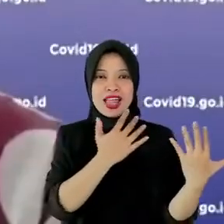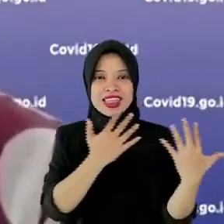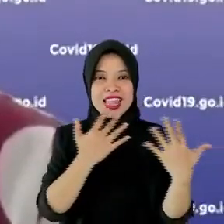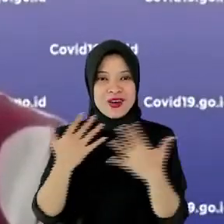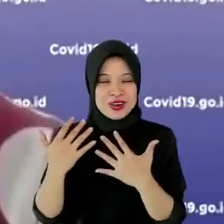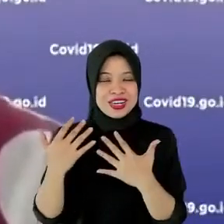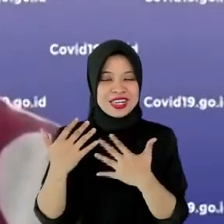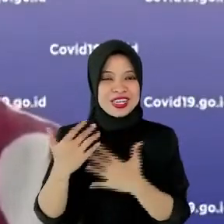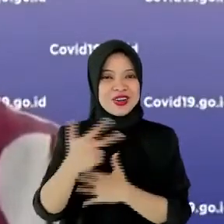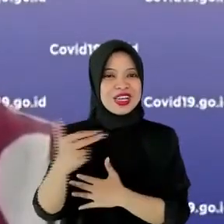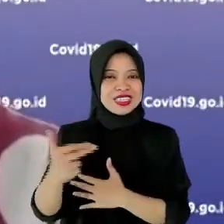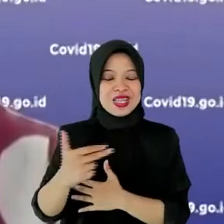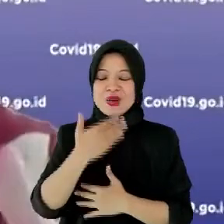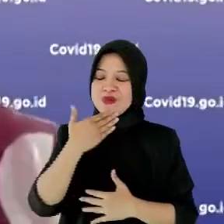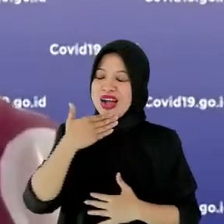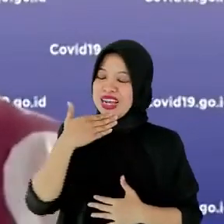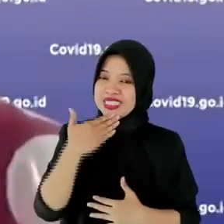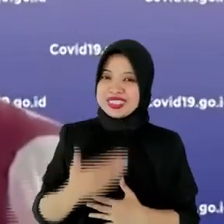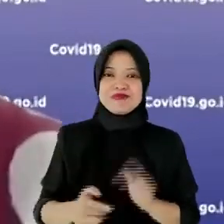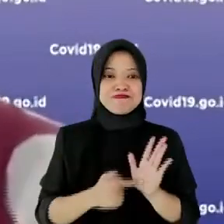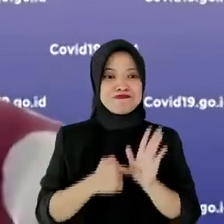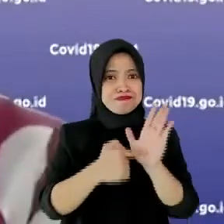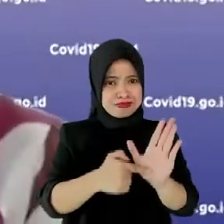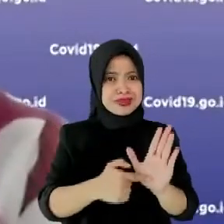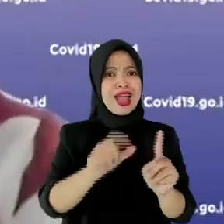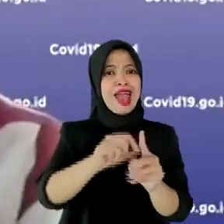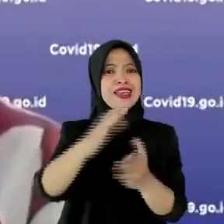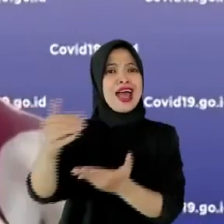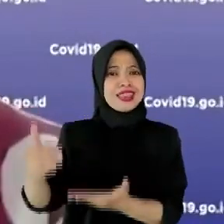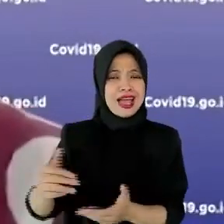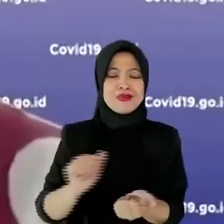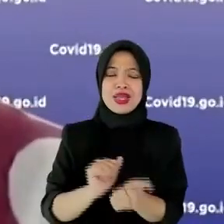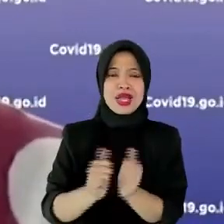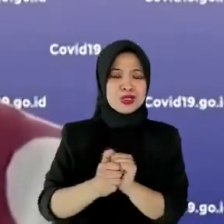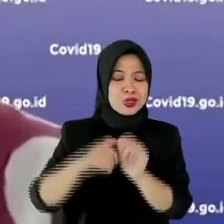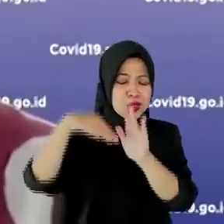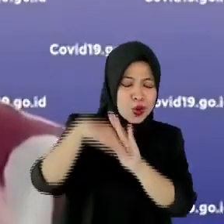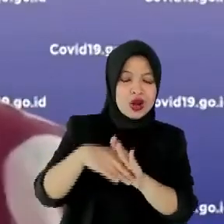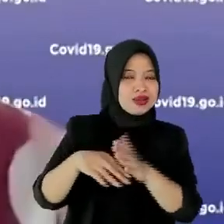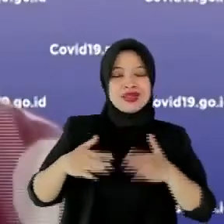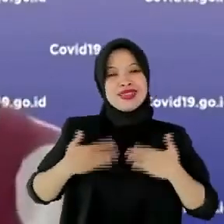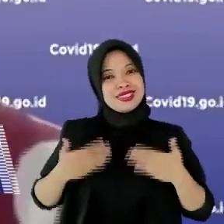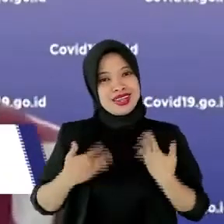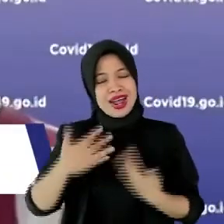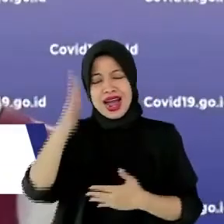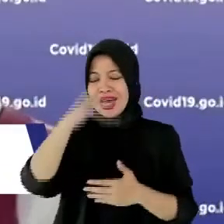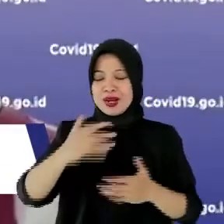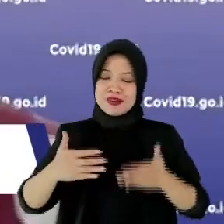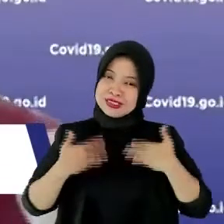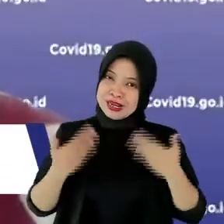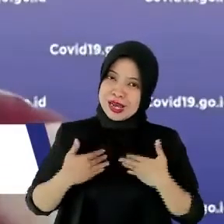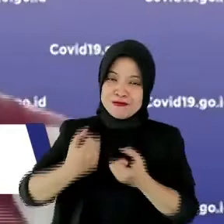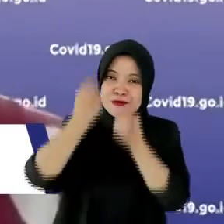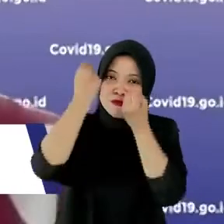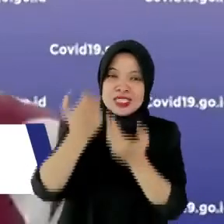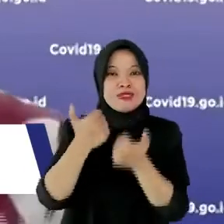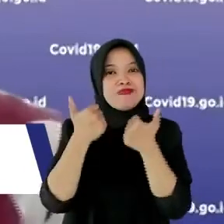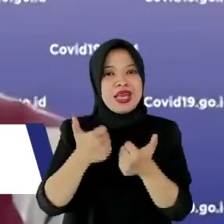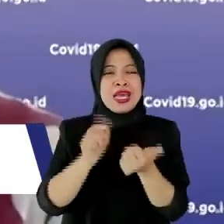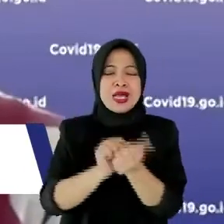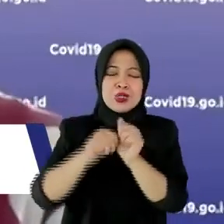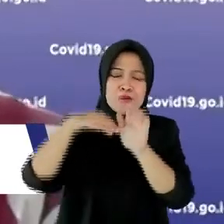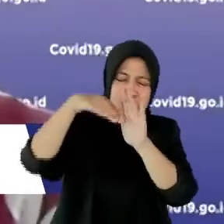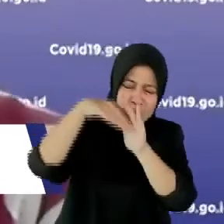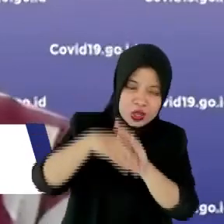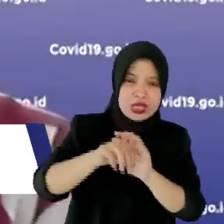tahun negara kita ya. Karena sebetulnya angka-angka ini dari minggu kemarin itu sudah menyenangkan, dan hari ini juga jauh lebih menyenangkan lagi. Turun